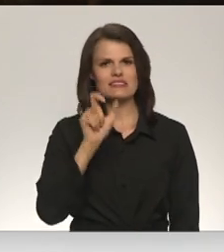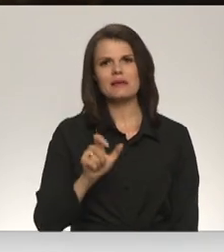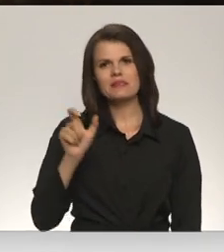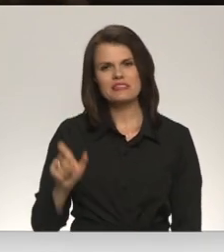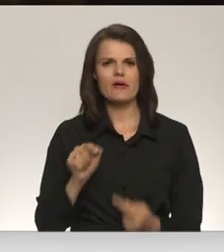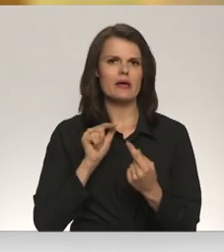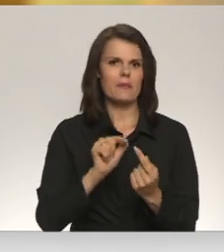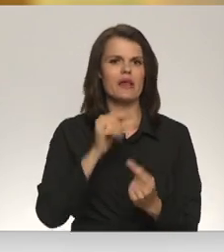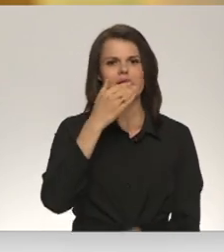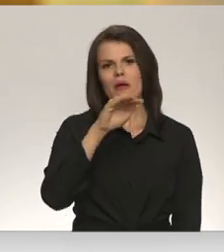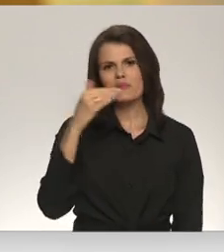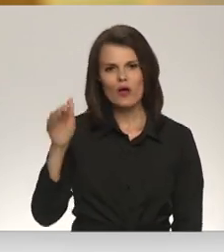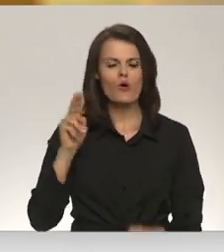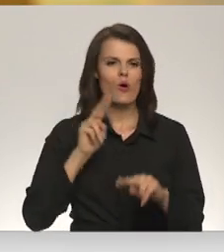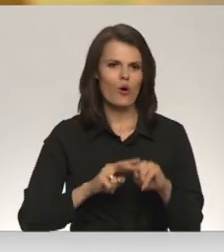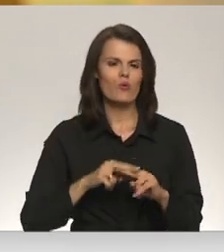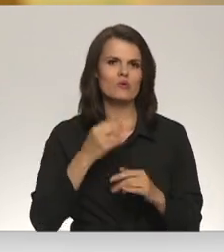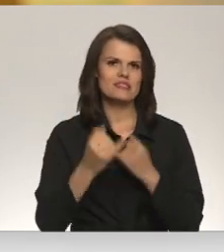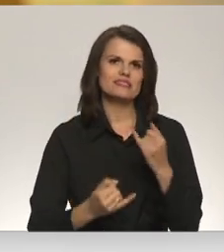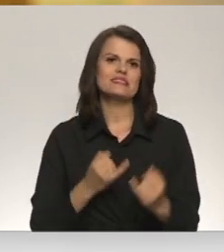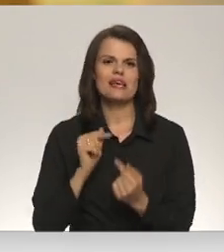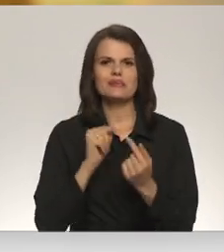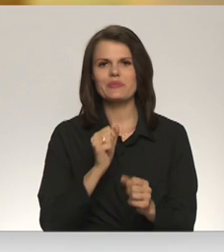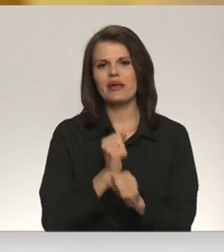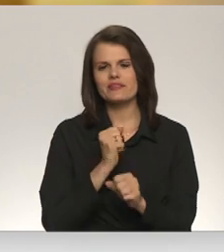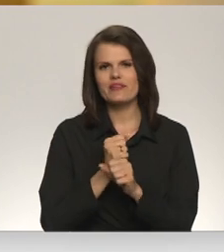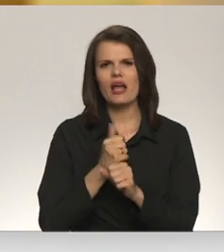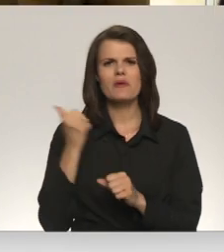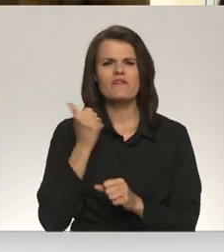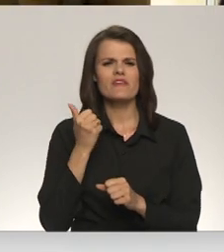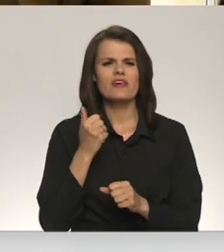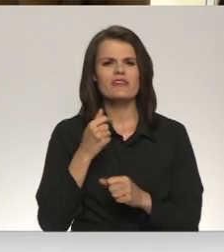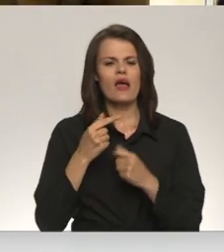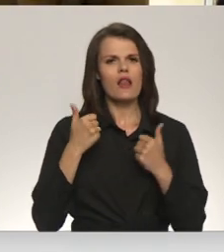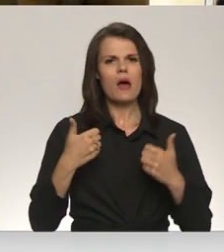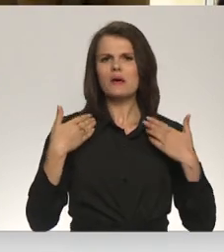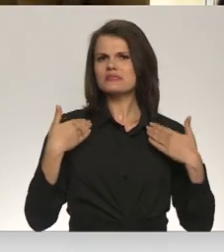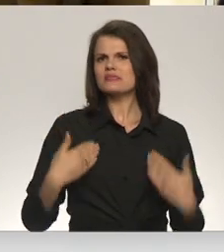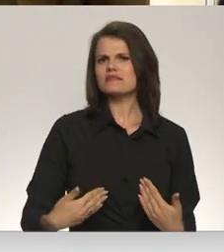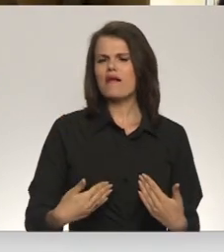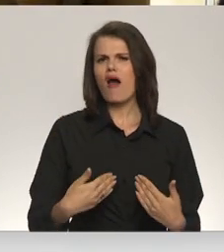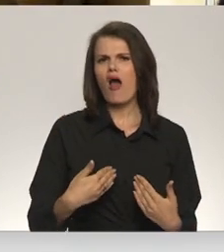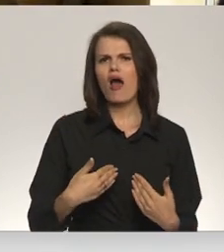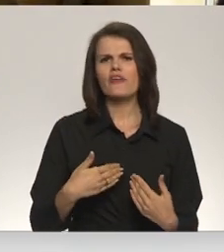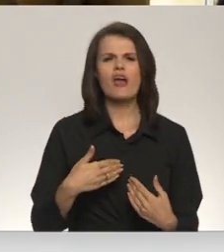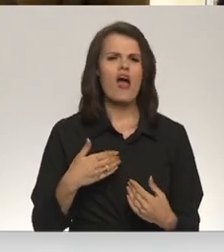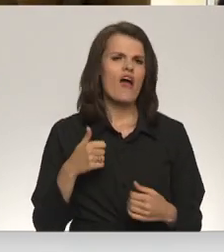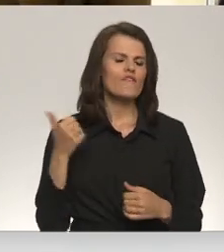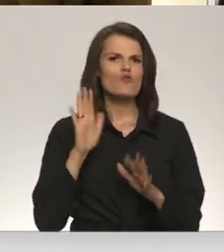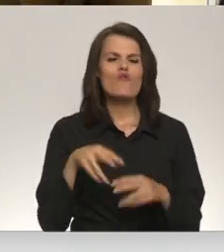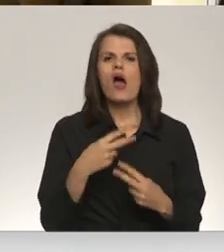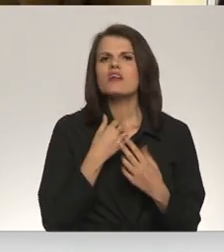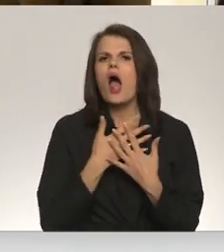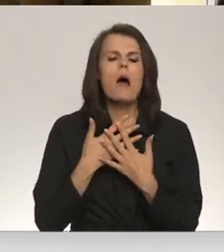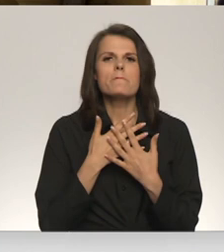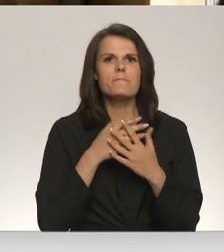pret pieaugušajiem un cieņu pret darbu. Viņai ir harizma, viņai ir stāja noteikti, viņu var apbrīnot